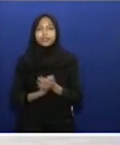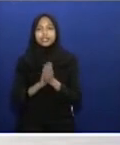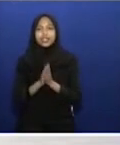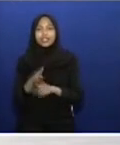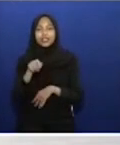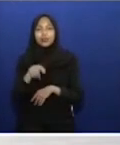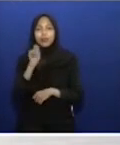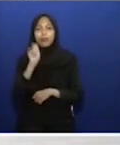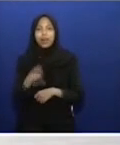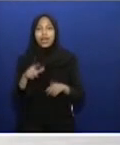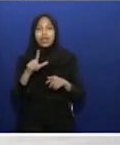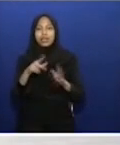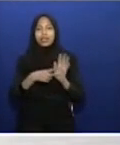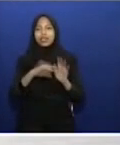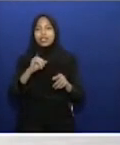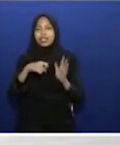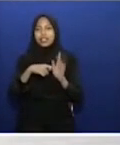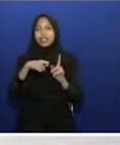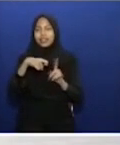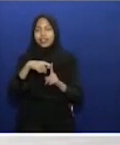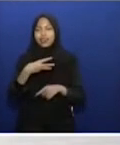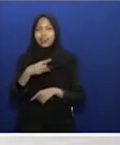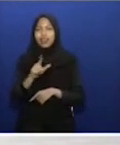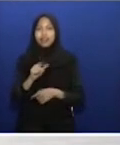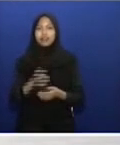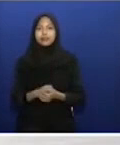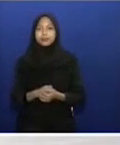nikel, mangan, litium, dan kobal.